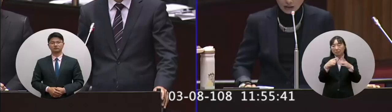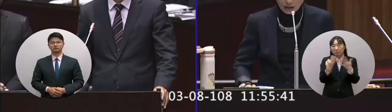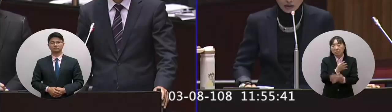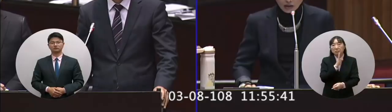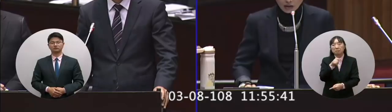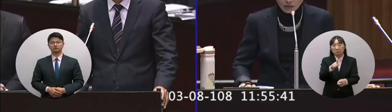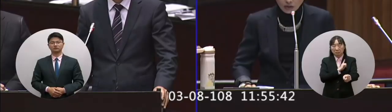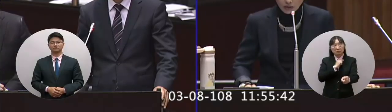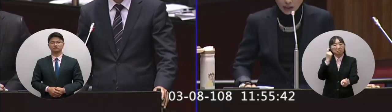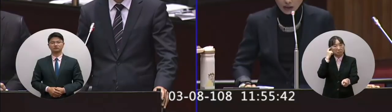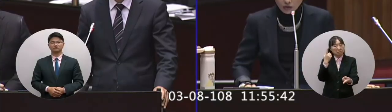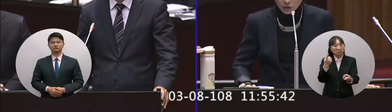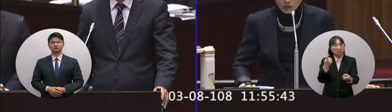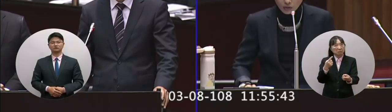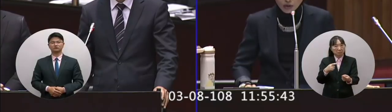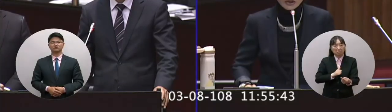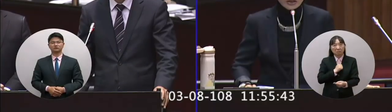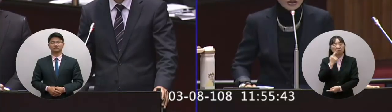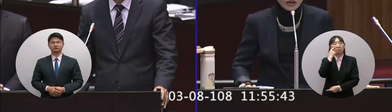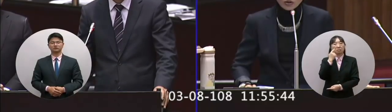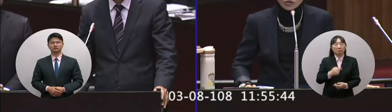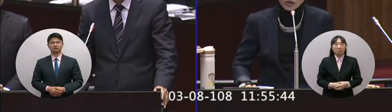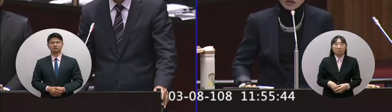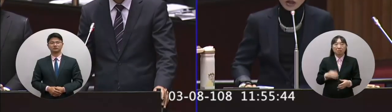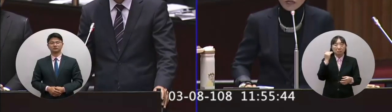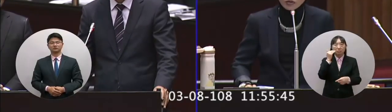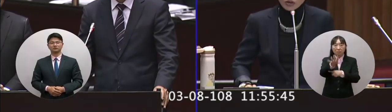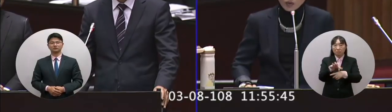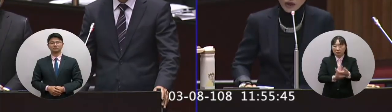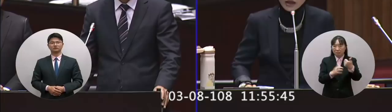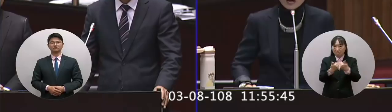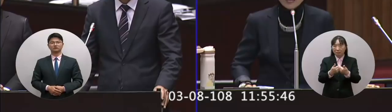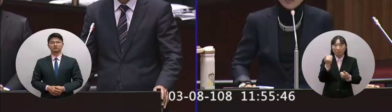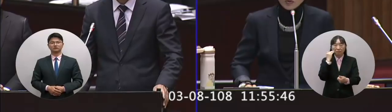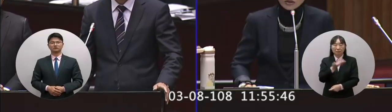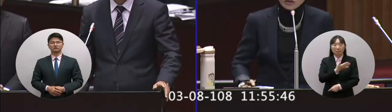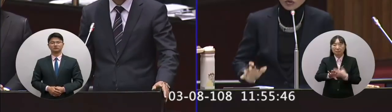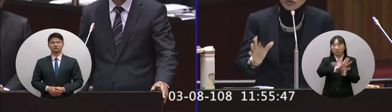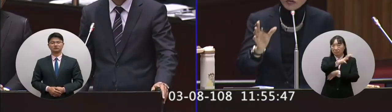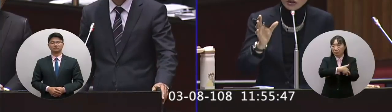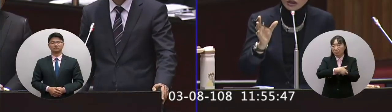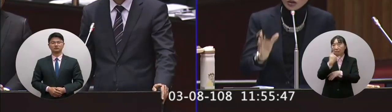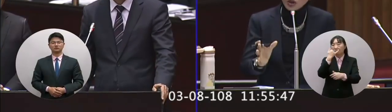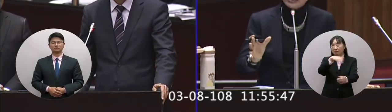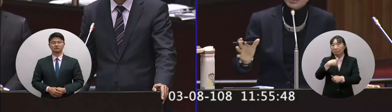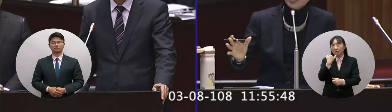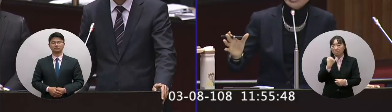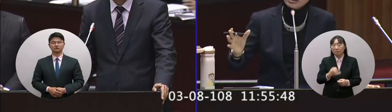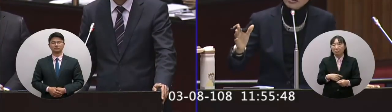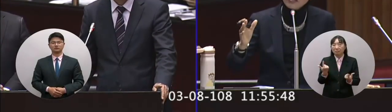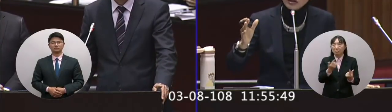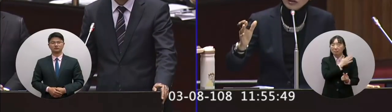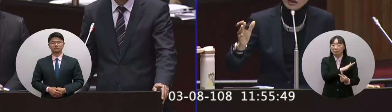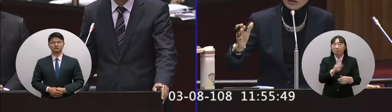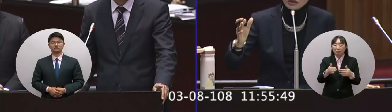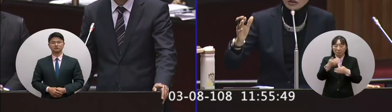乎我们的想象。那我认为如果农委会现在有所谓的开放农业外劳，不管是我们分阶段或